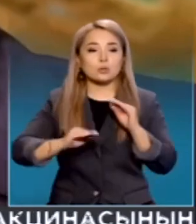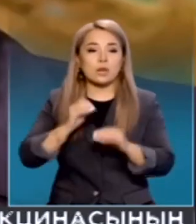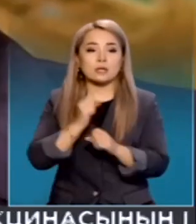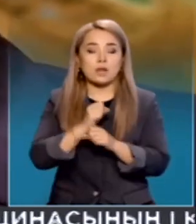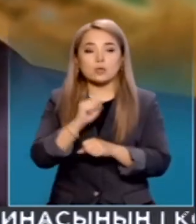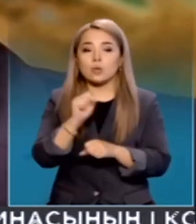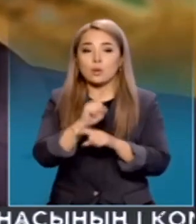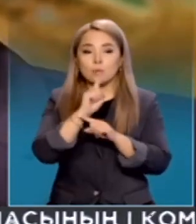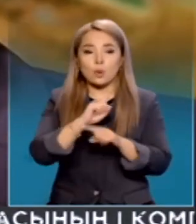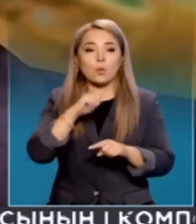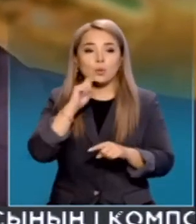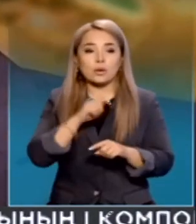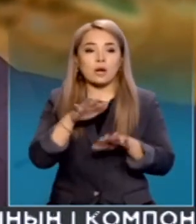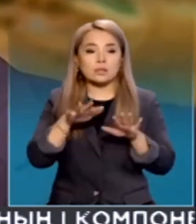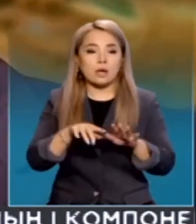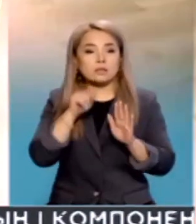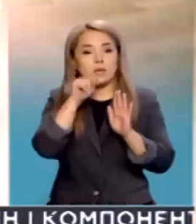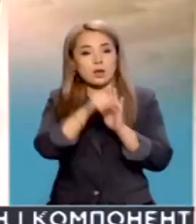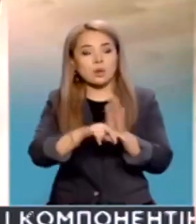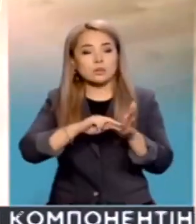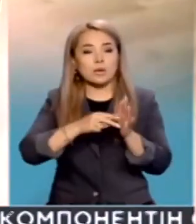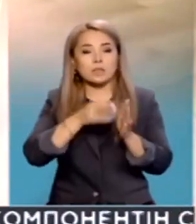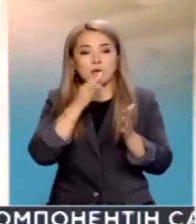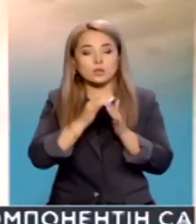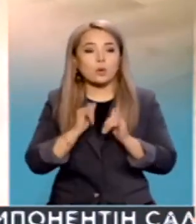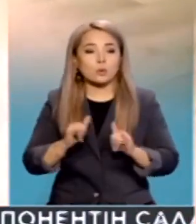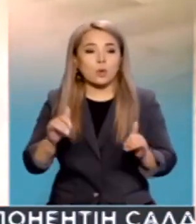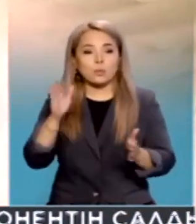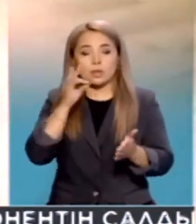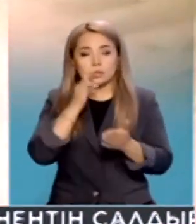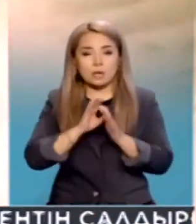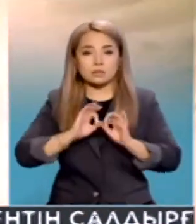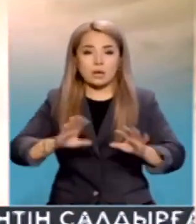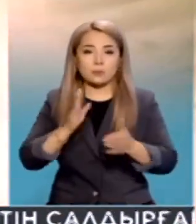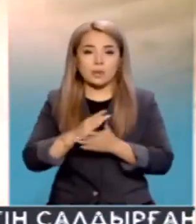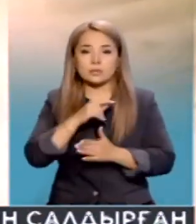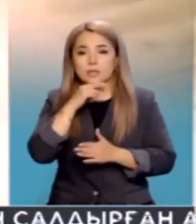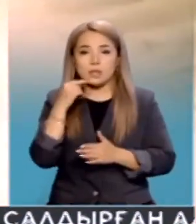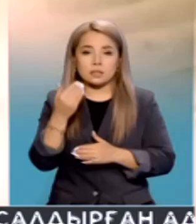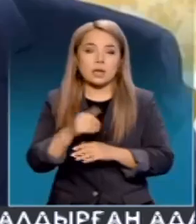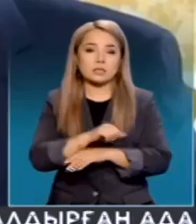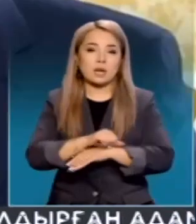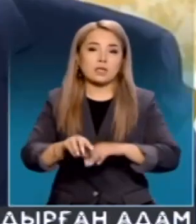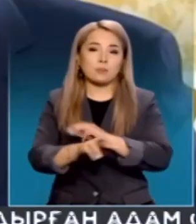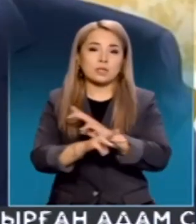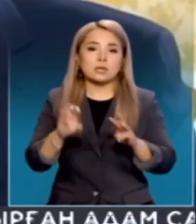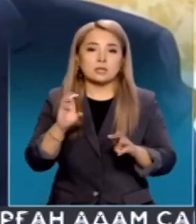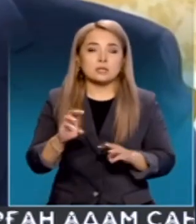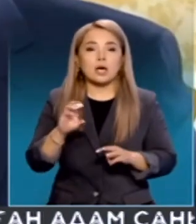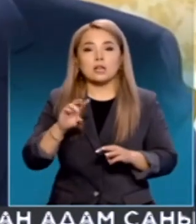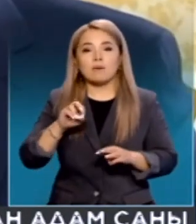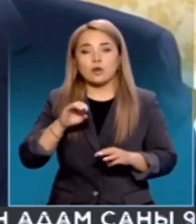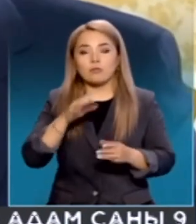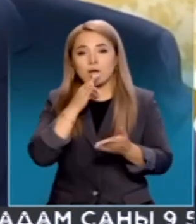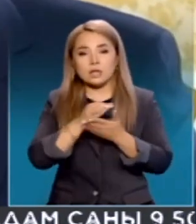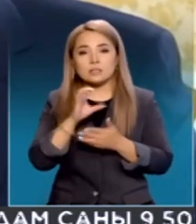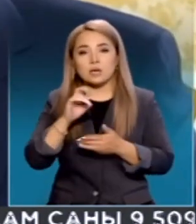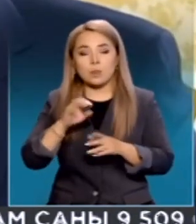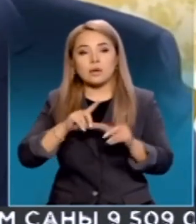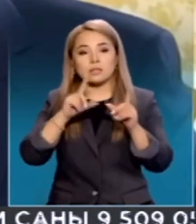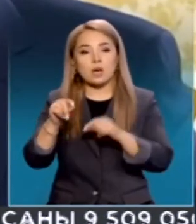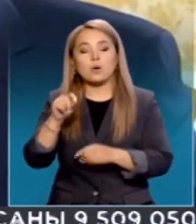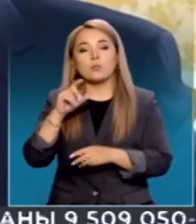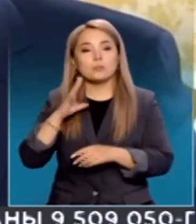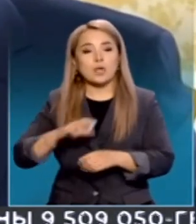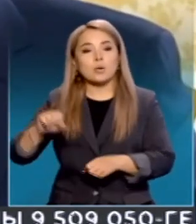тоқтатпаса, оның Украинада көздейтін нысандарын көбейтеді. Ресей сыртқы істер министрі Сергей Лавров болса, Сербияға сапарын доғаруға мәжбүр,